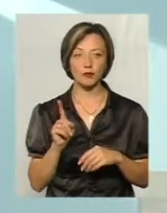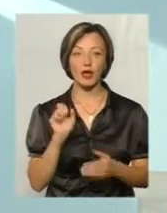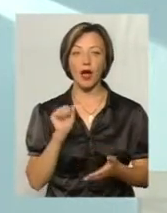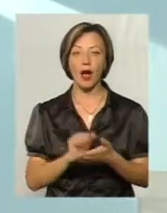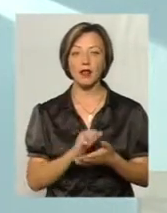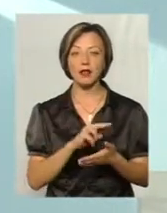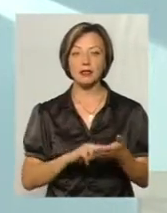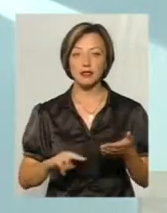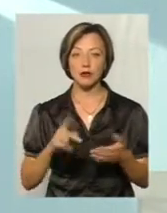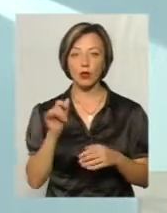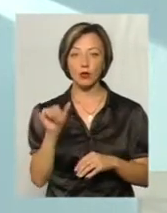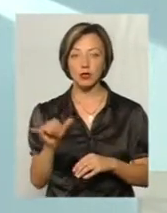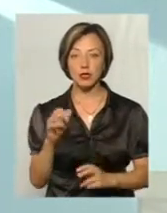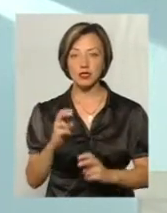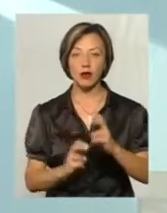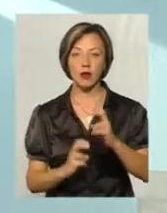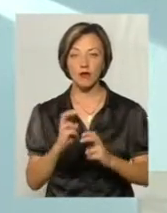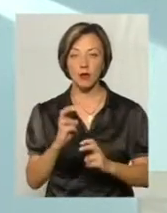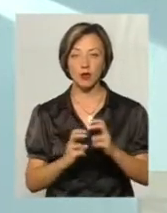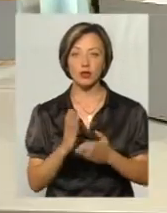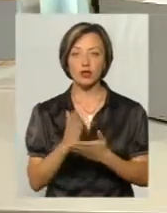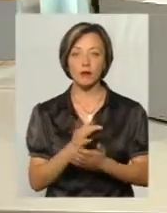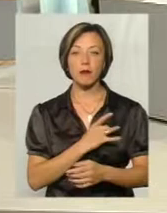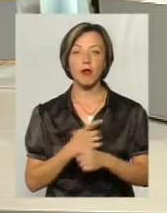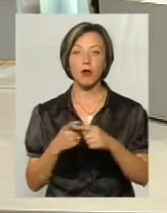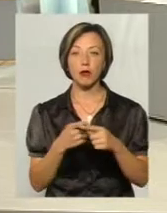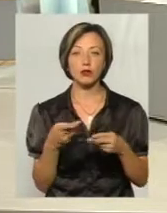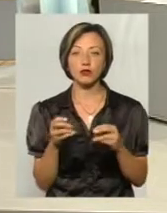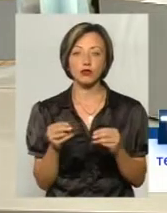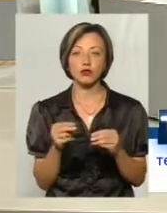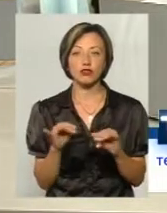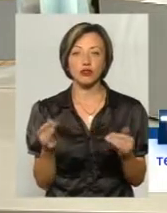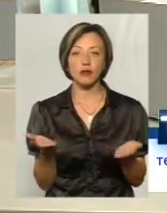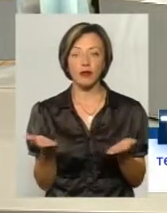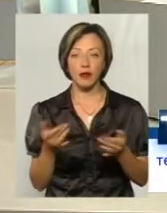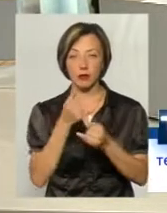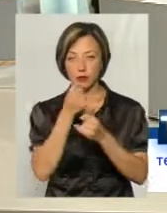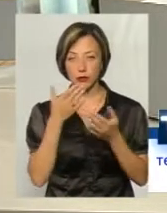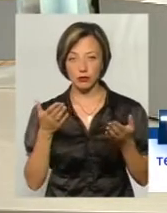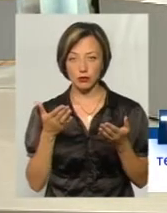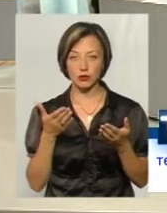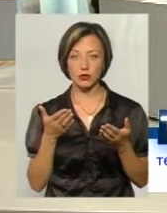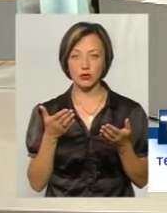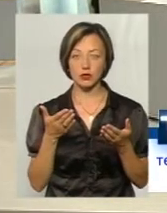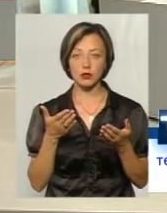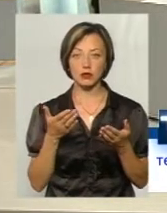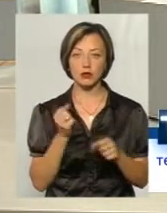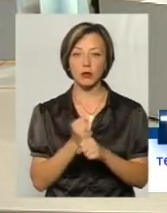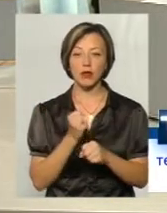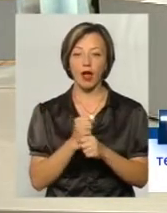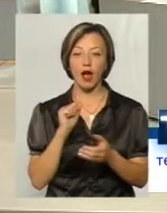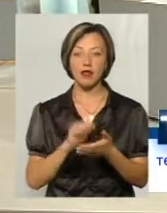атестація, в них мобільний завод, десь там ще розташований в Білорусі, чи де, вони не можуть атестацію виробництва